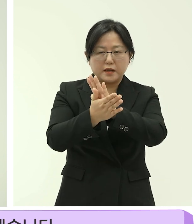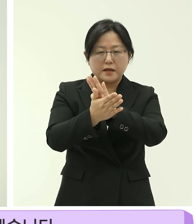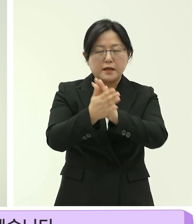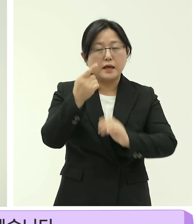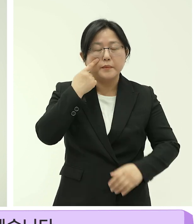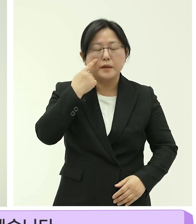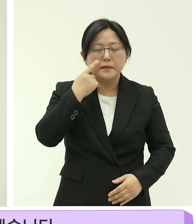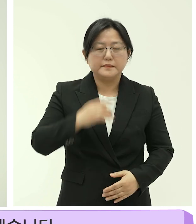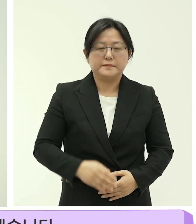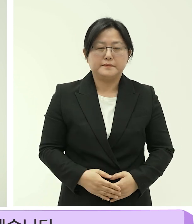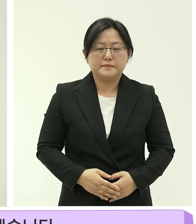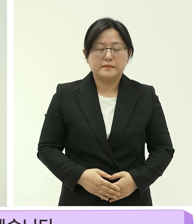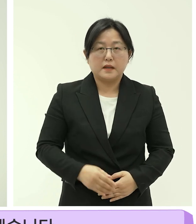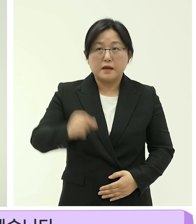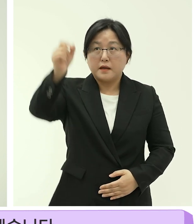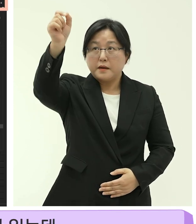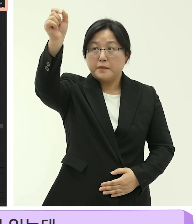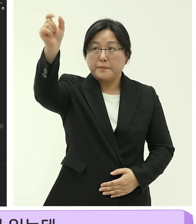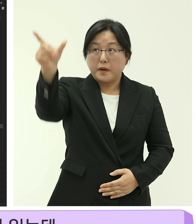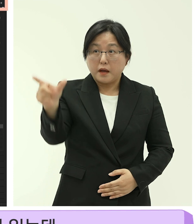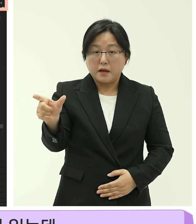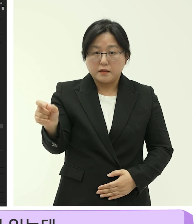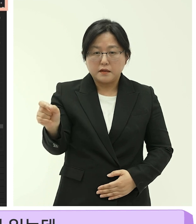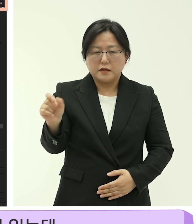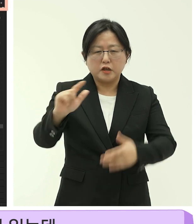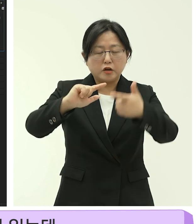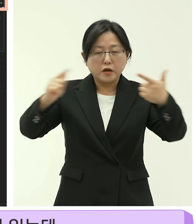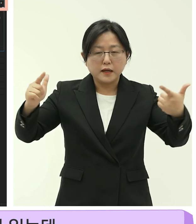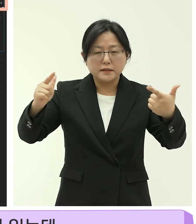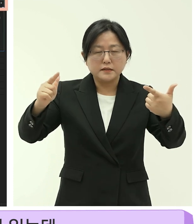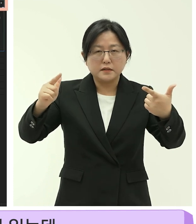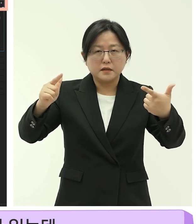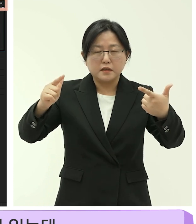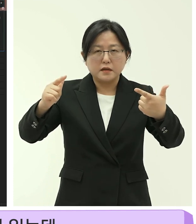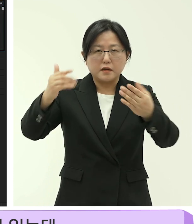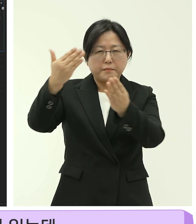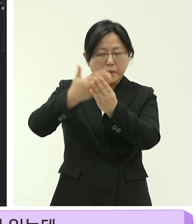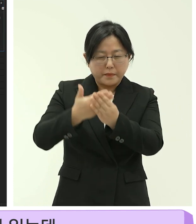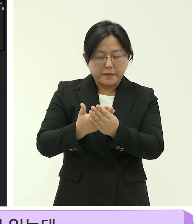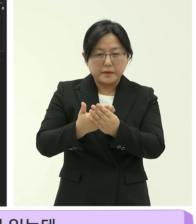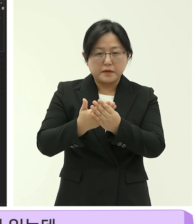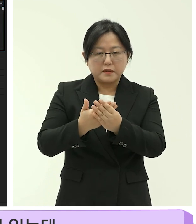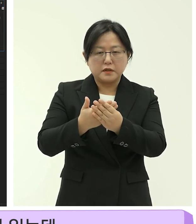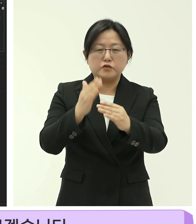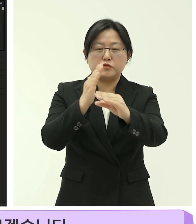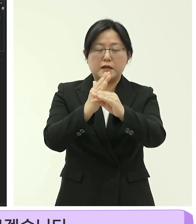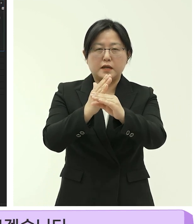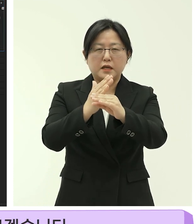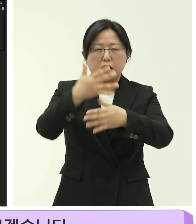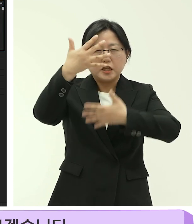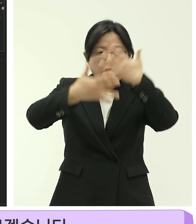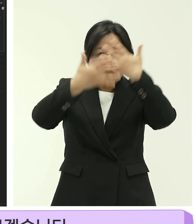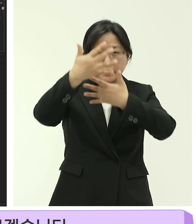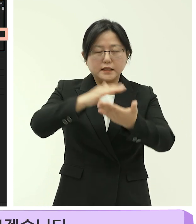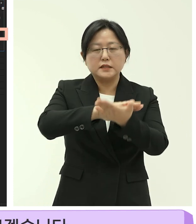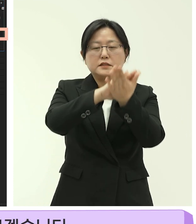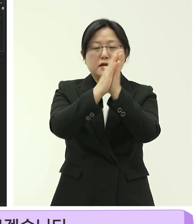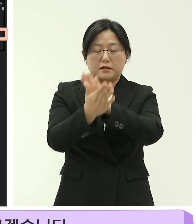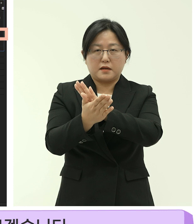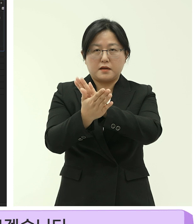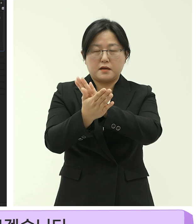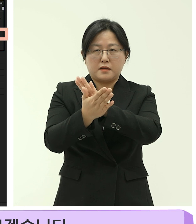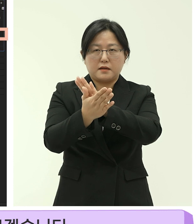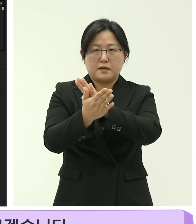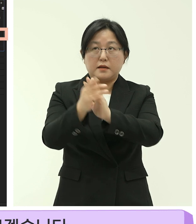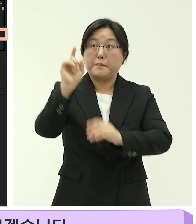전환 효과를 적용해 보겠습니다. 효과 패널에서 여러 가지 폴더가 있는데 우리는 이 중에서